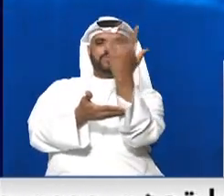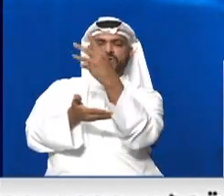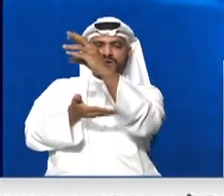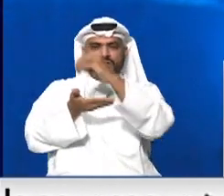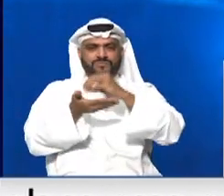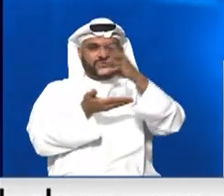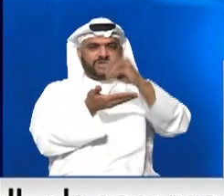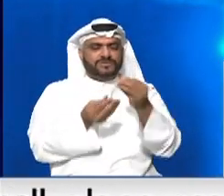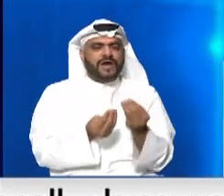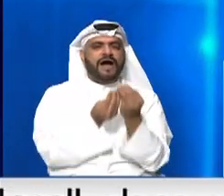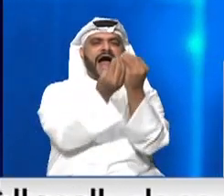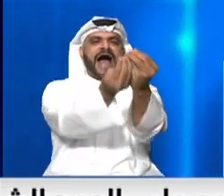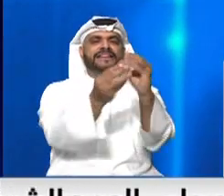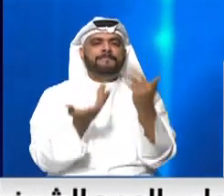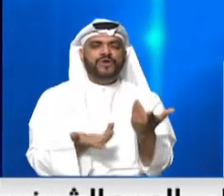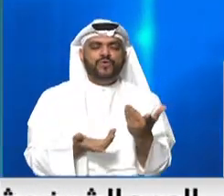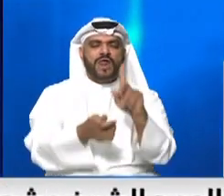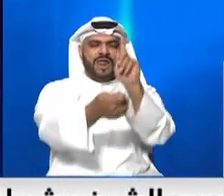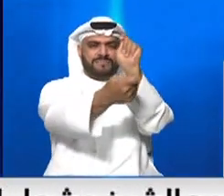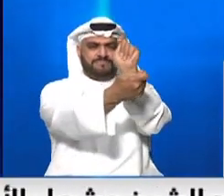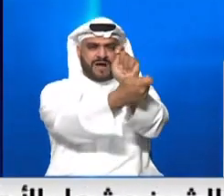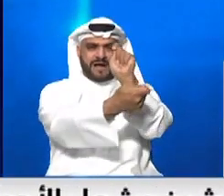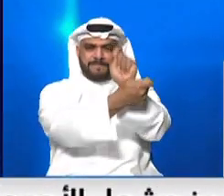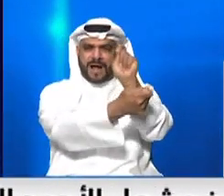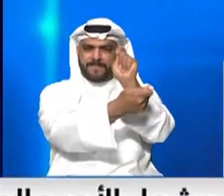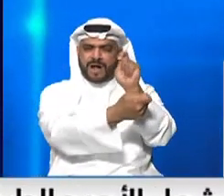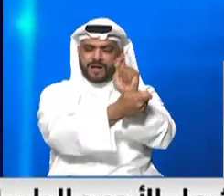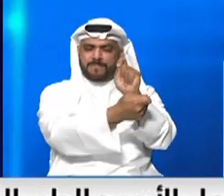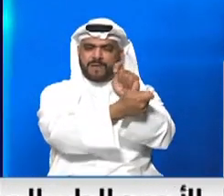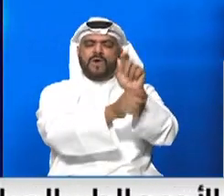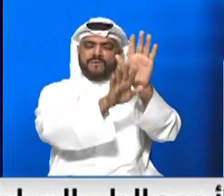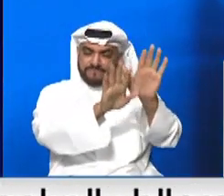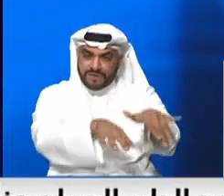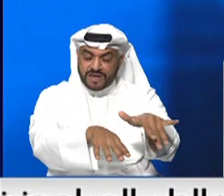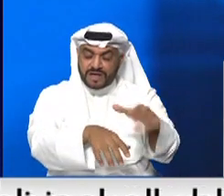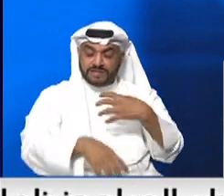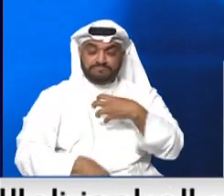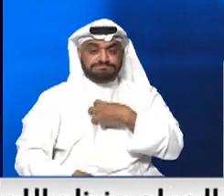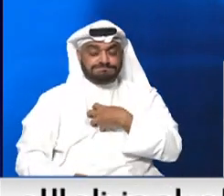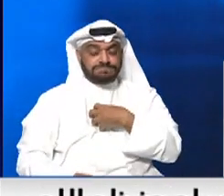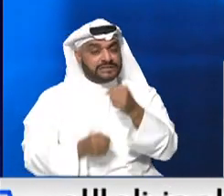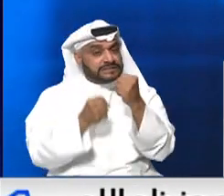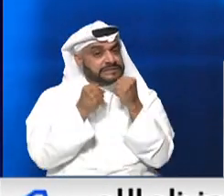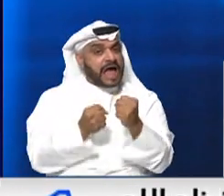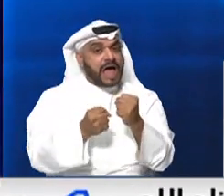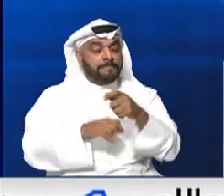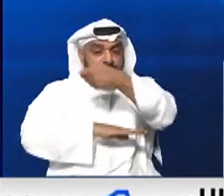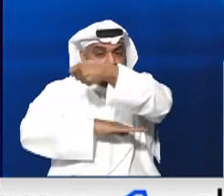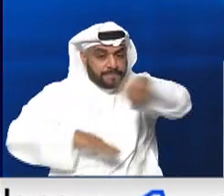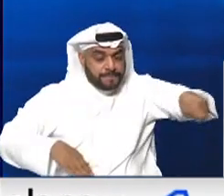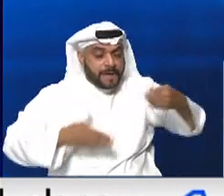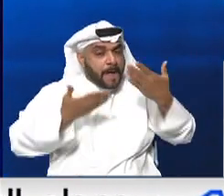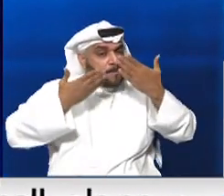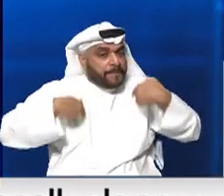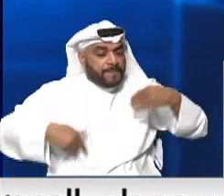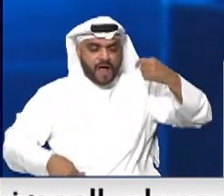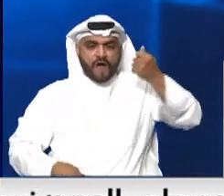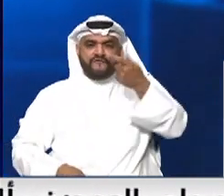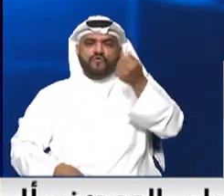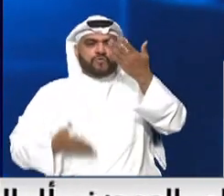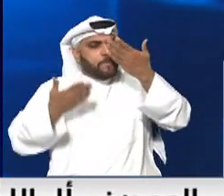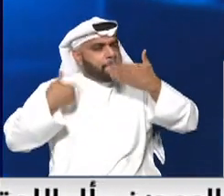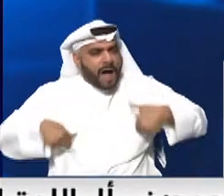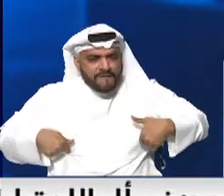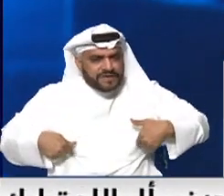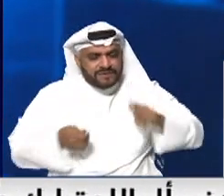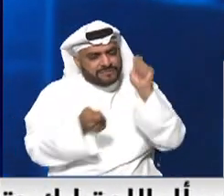مجلس الوزراء الموقر. طبعا انطلقت الحملة مساء أمس، وهي حملة وطنية للغارمين تحت شعار